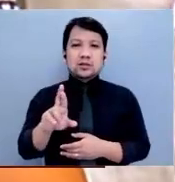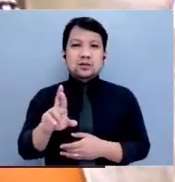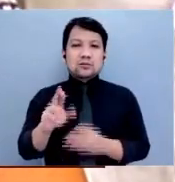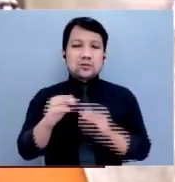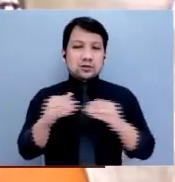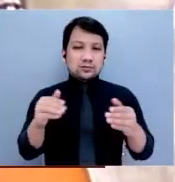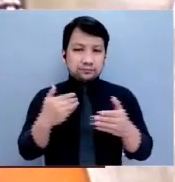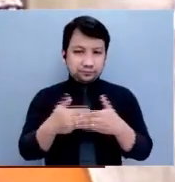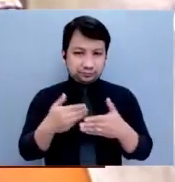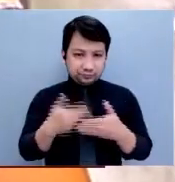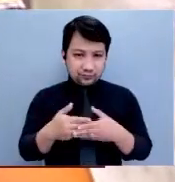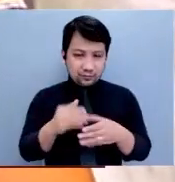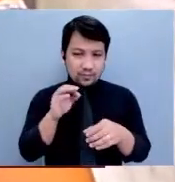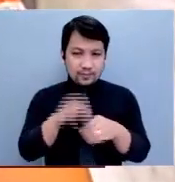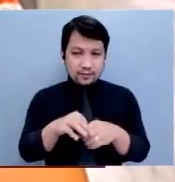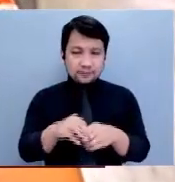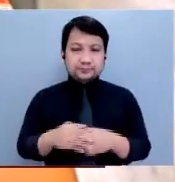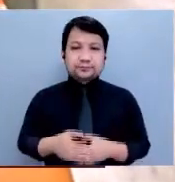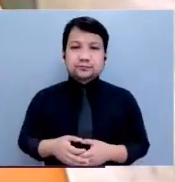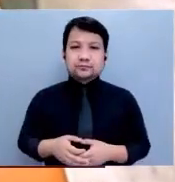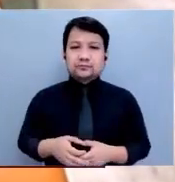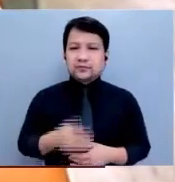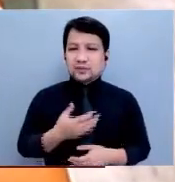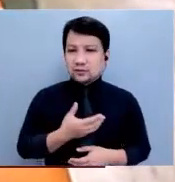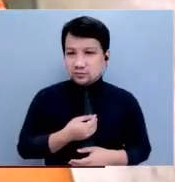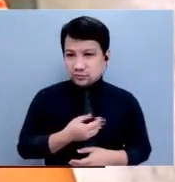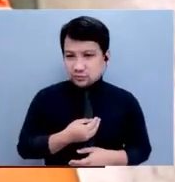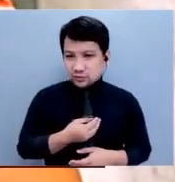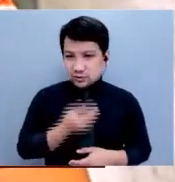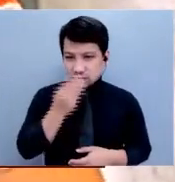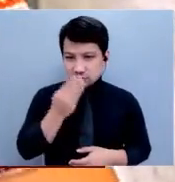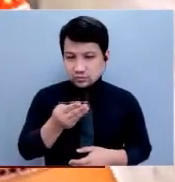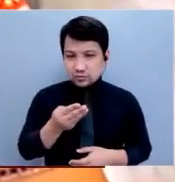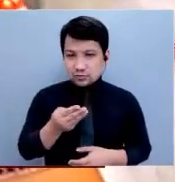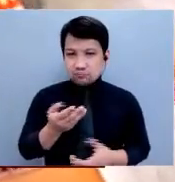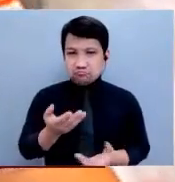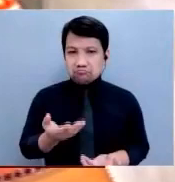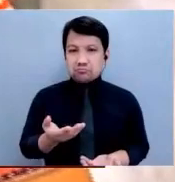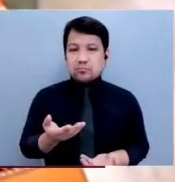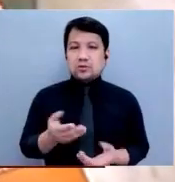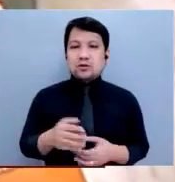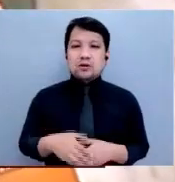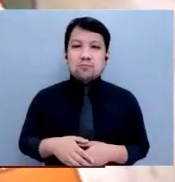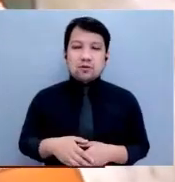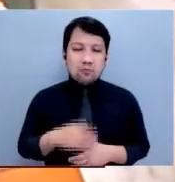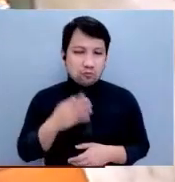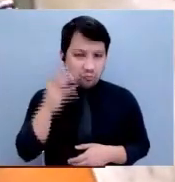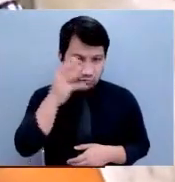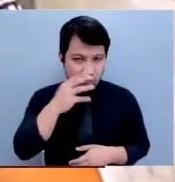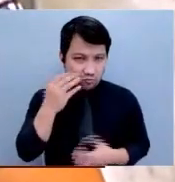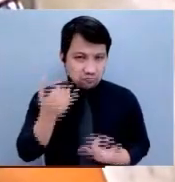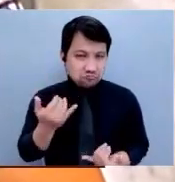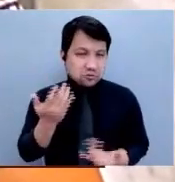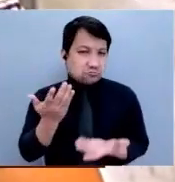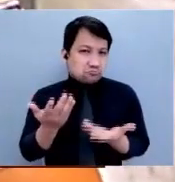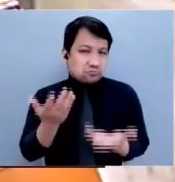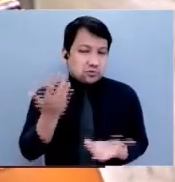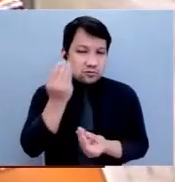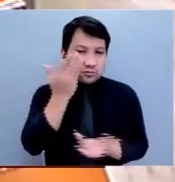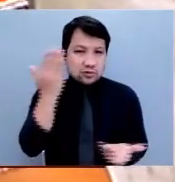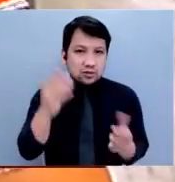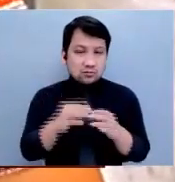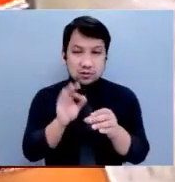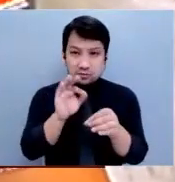na ang eleksyon. May konting takot kami, may konting bagabag kami na baka kasi sa botohan